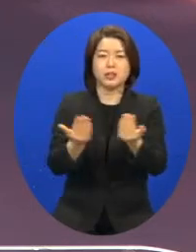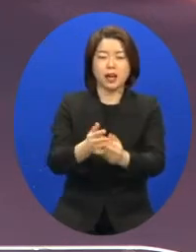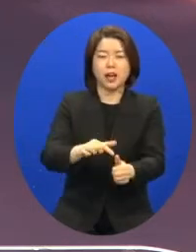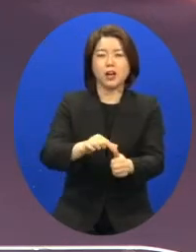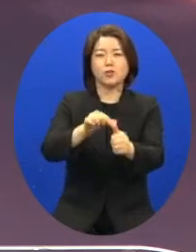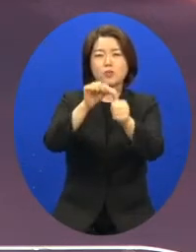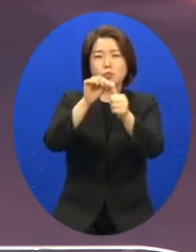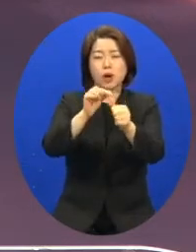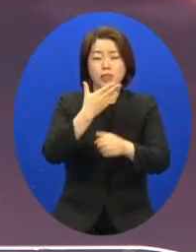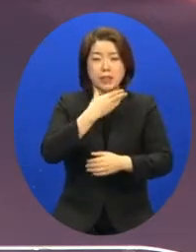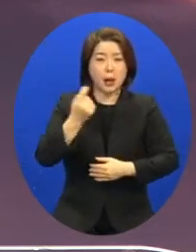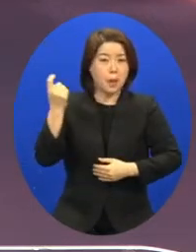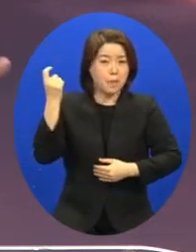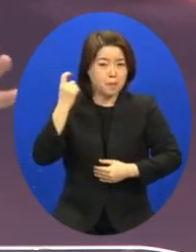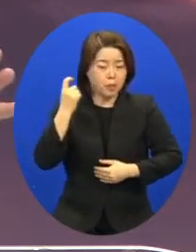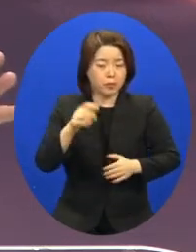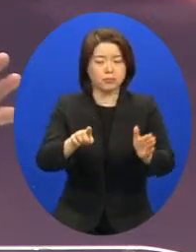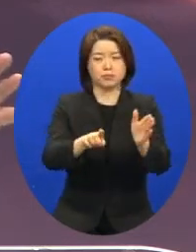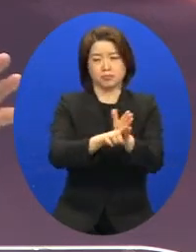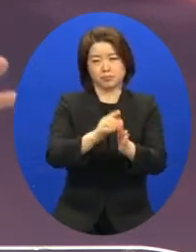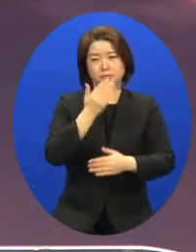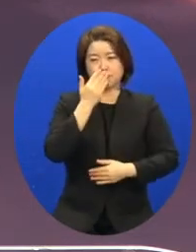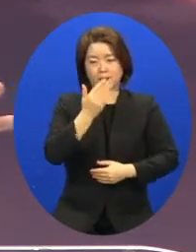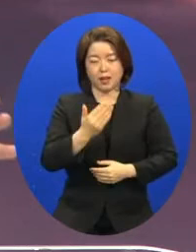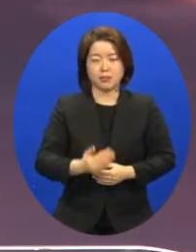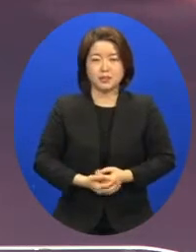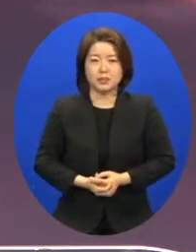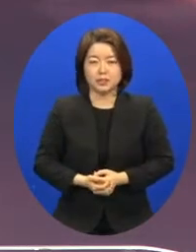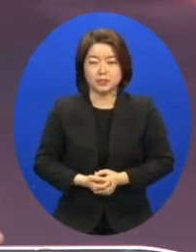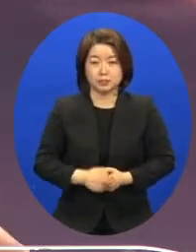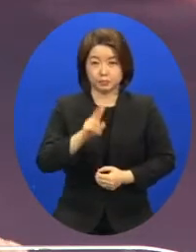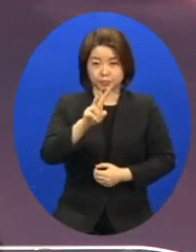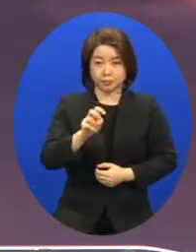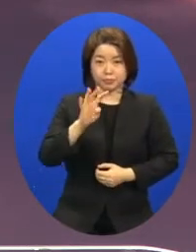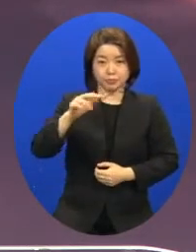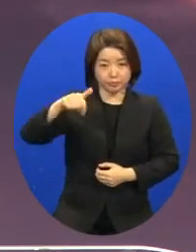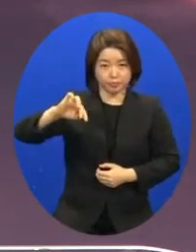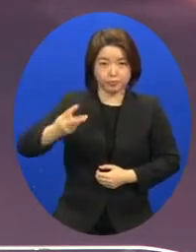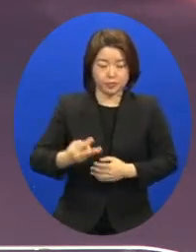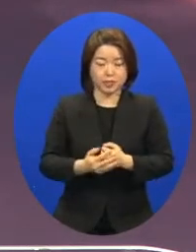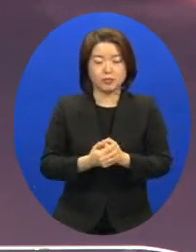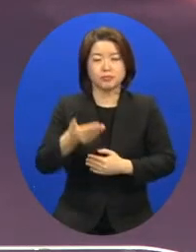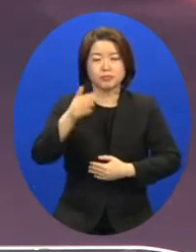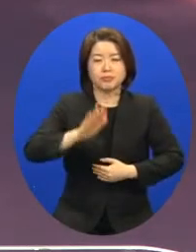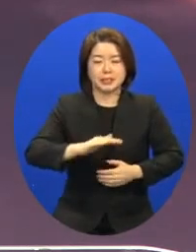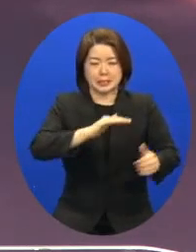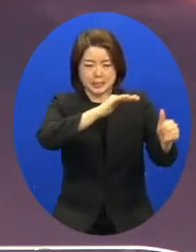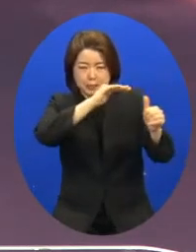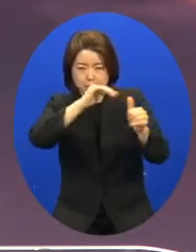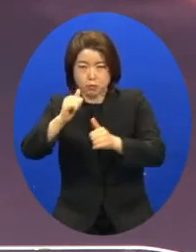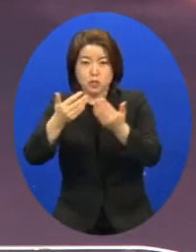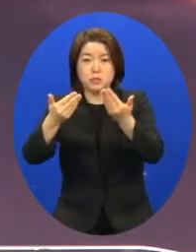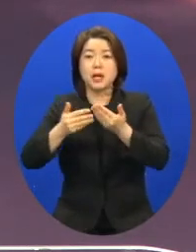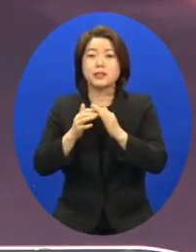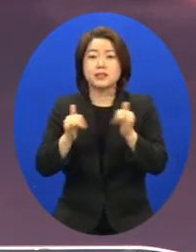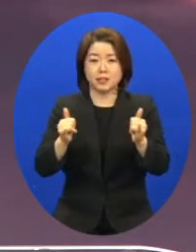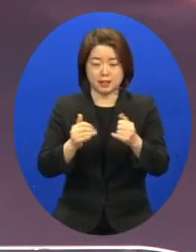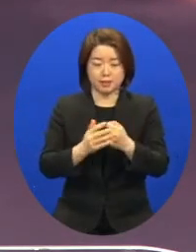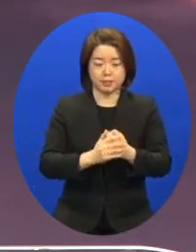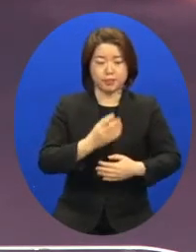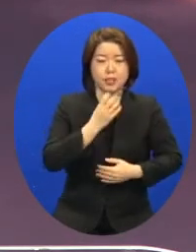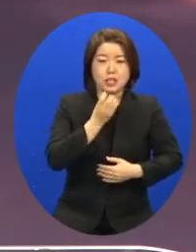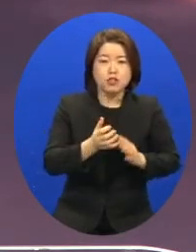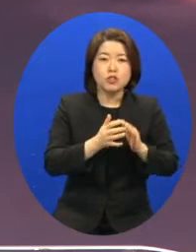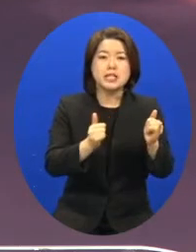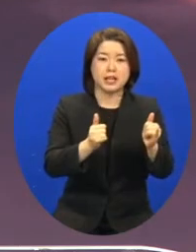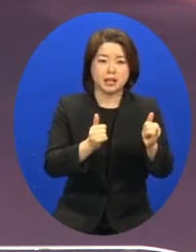구원의 복음을 믿게 됩니다. 24절에 그러나 부르심을 받은 사람에게는 유대